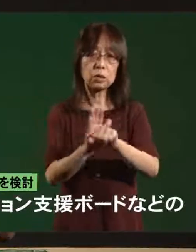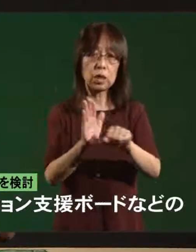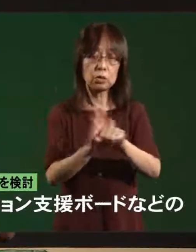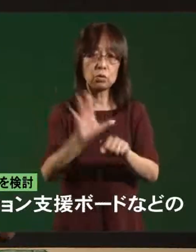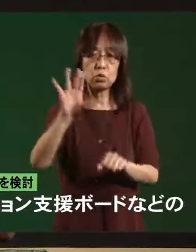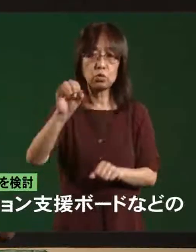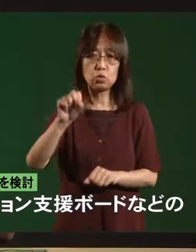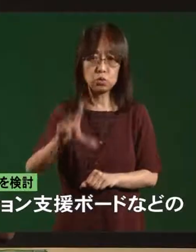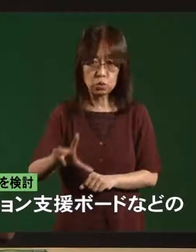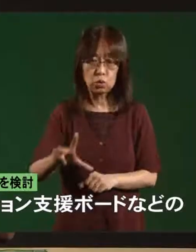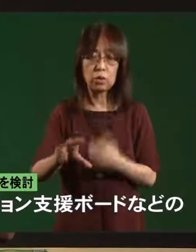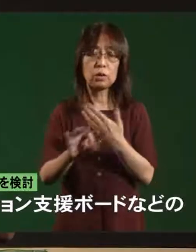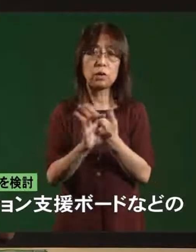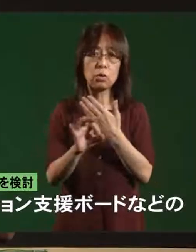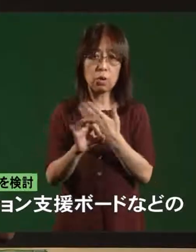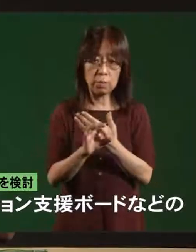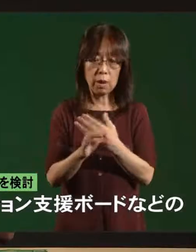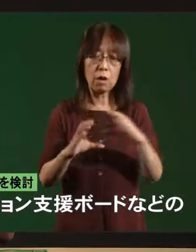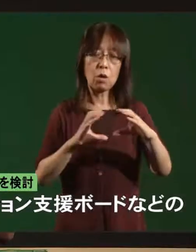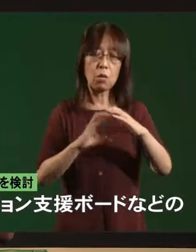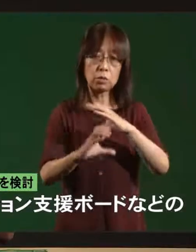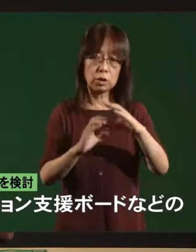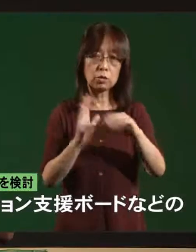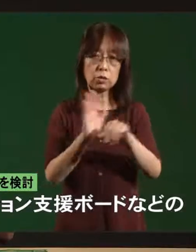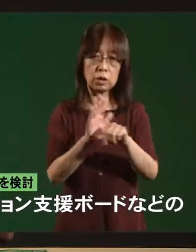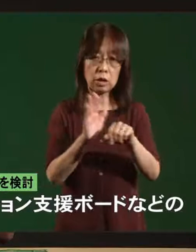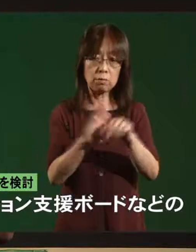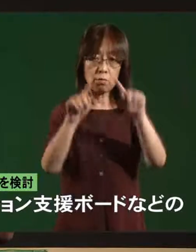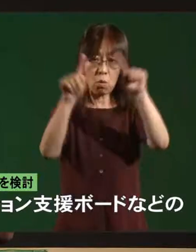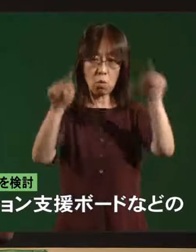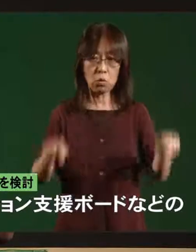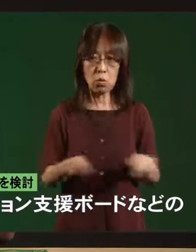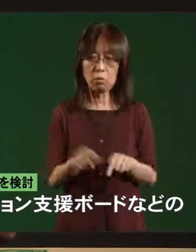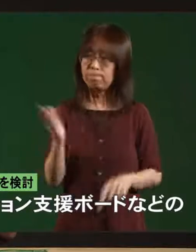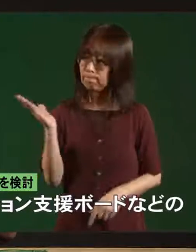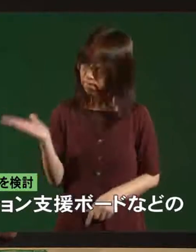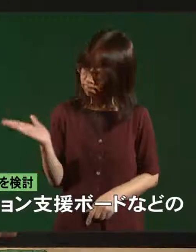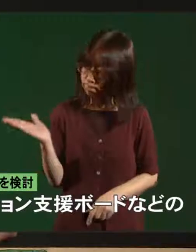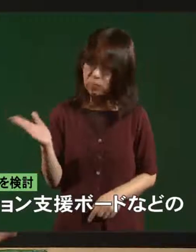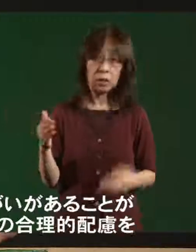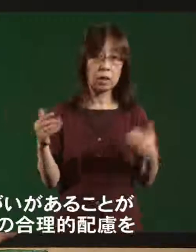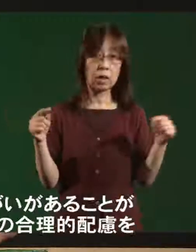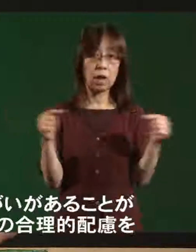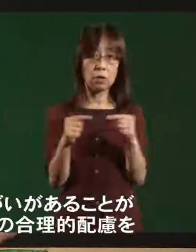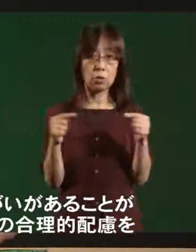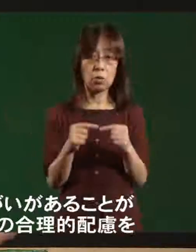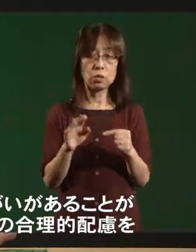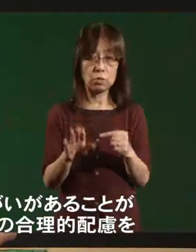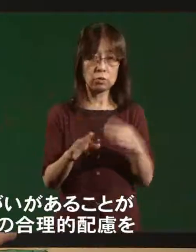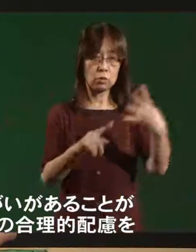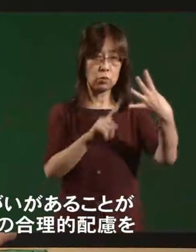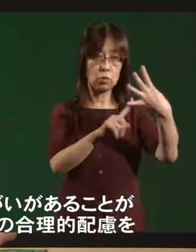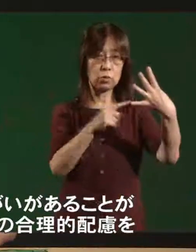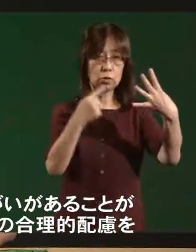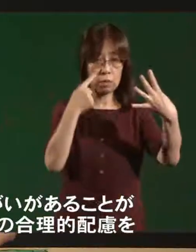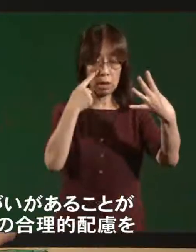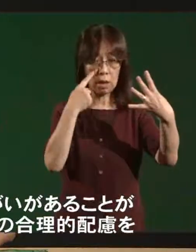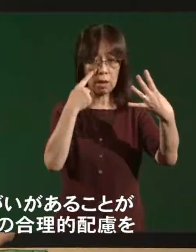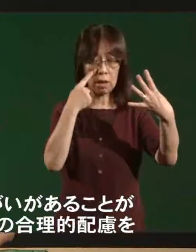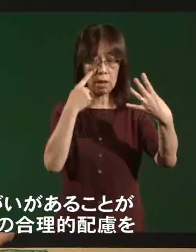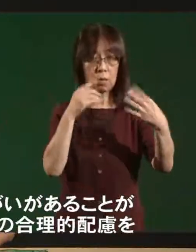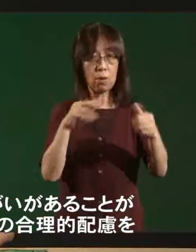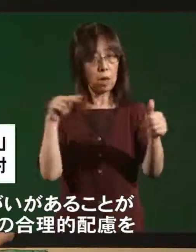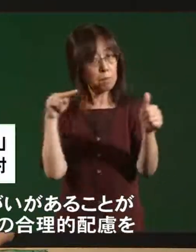例えばコミュニケーション支援ボールなどの導入を検討します4つ目は外見から